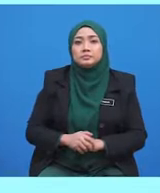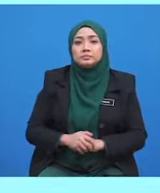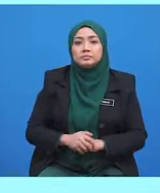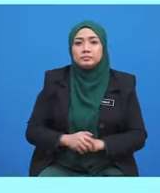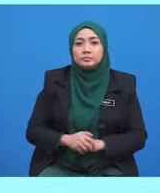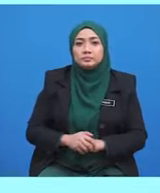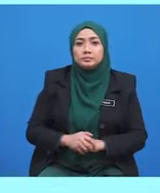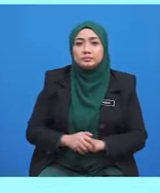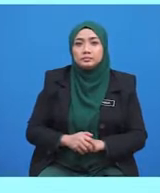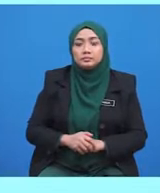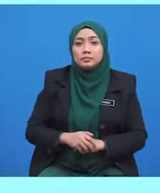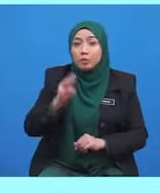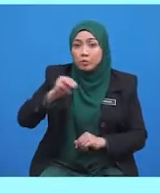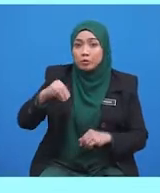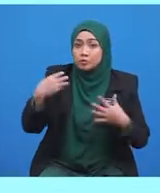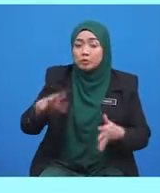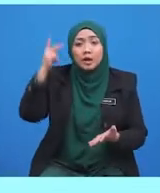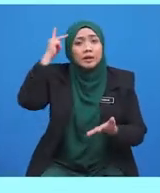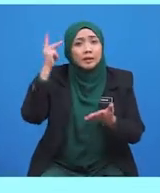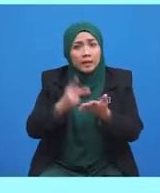berjaya kenali piktograf.